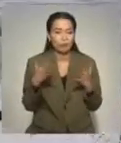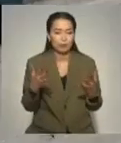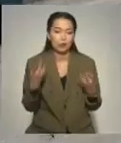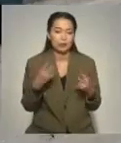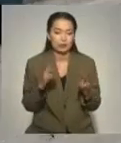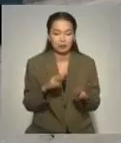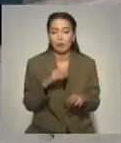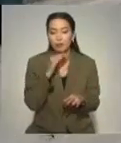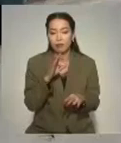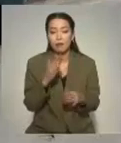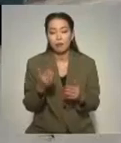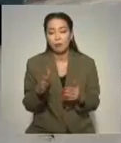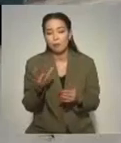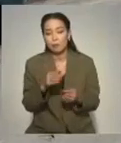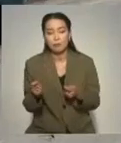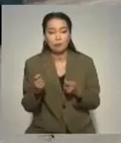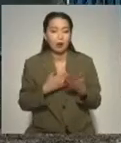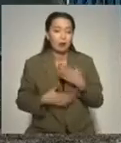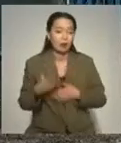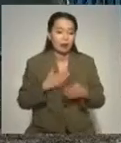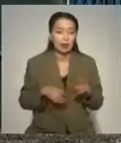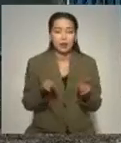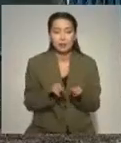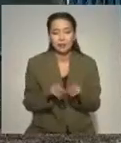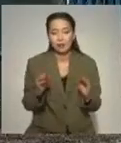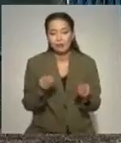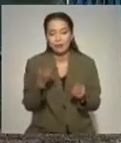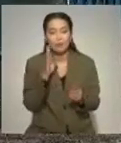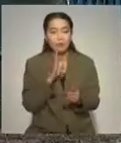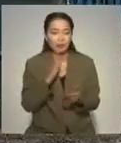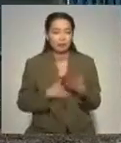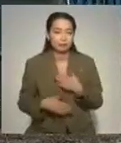трактор. Местные жители в воде в домах рады, но пока эти емкости убирать не